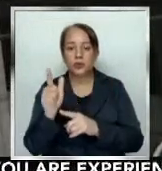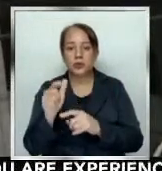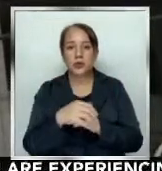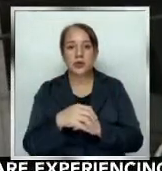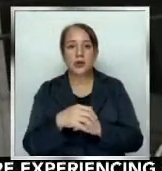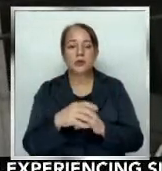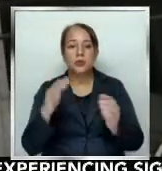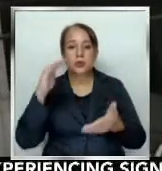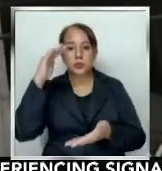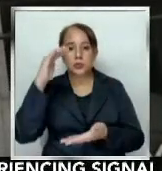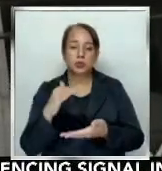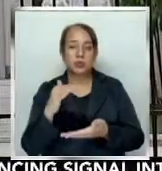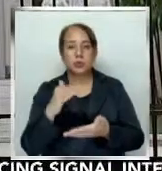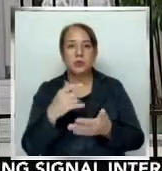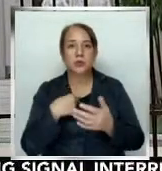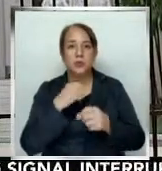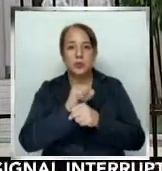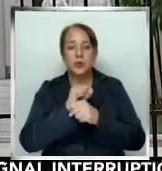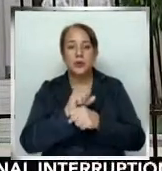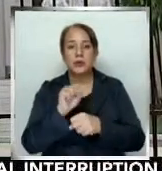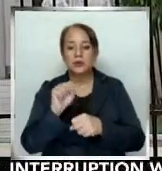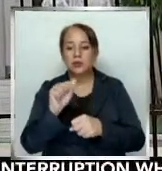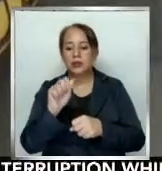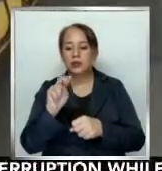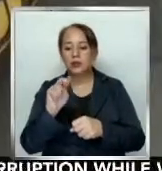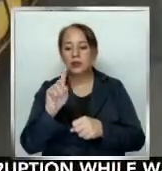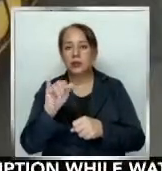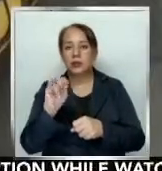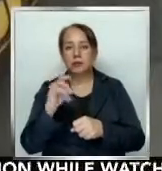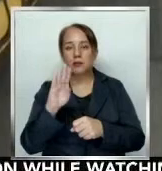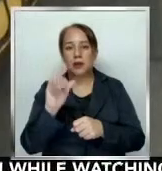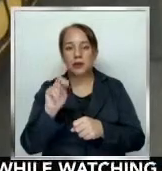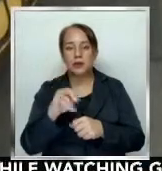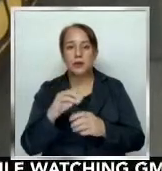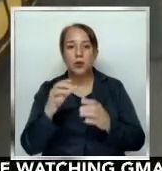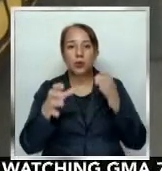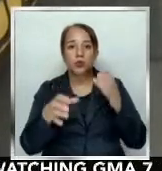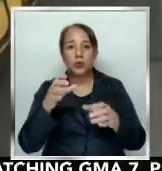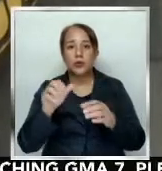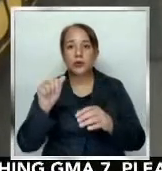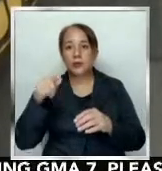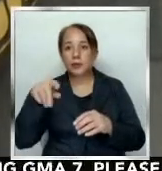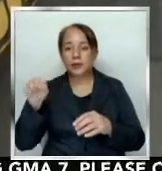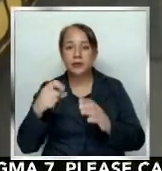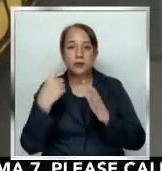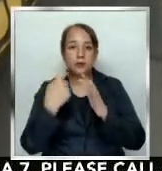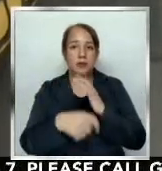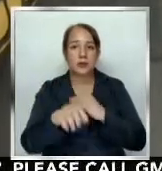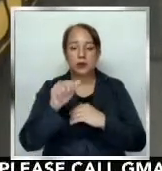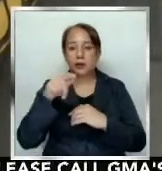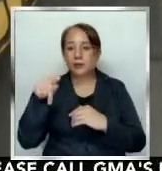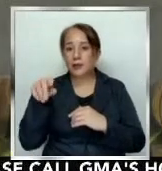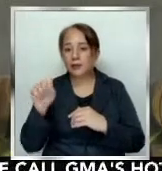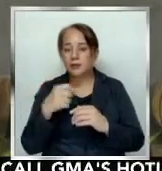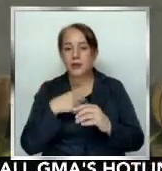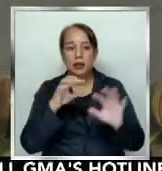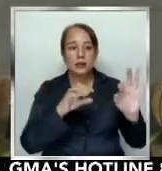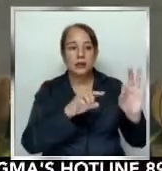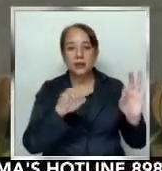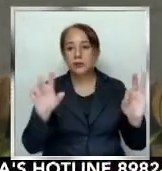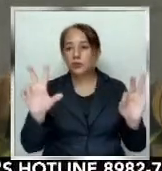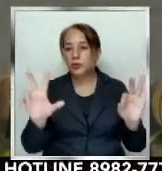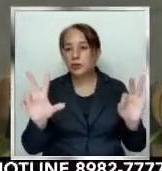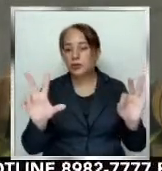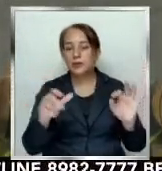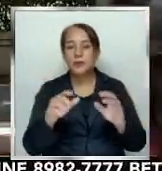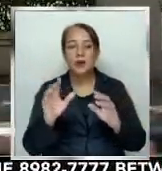oras ng trabaho sa Sandigan Bayan, Court of Appeals at Court of Tax Appeals. Mula 9 a.m. hanggang 3 p.m. na ito, Lunes